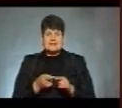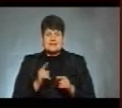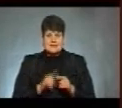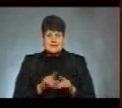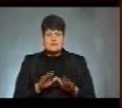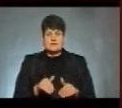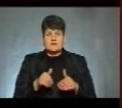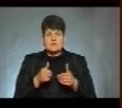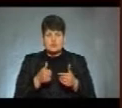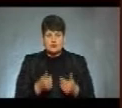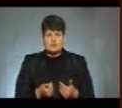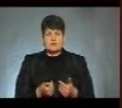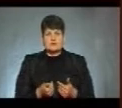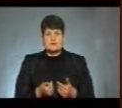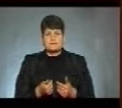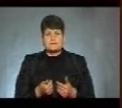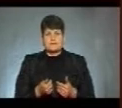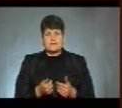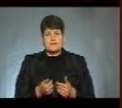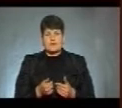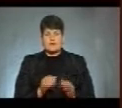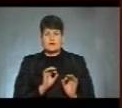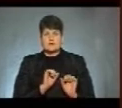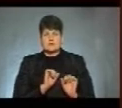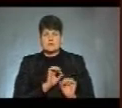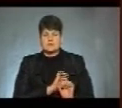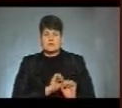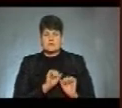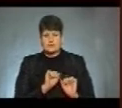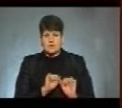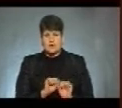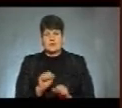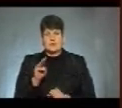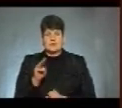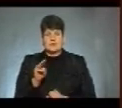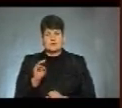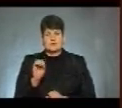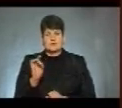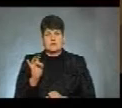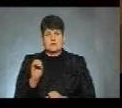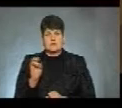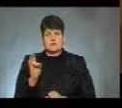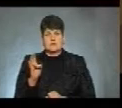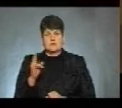захисник підозрюваного Сергія Терендеха Юрій Демкович. Подробиці у сюжеті Анжели Шови.